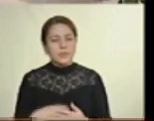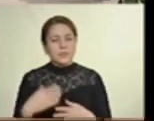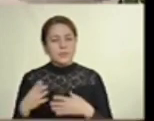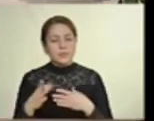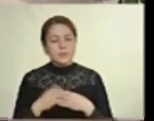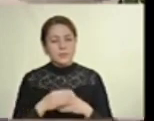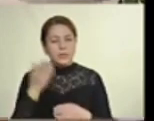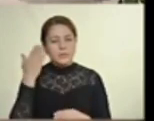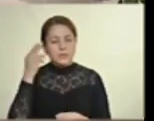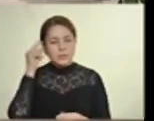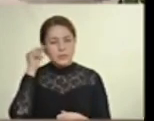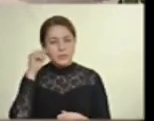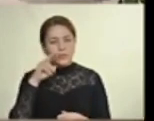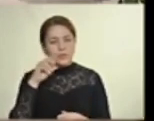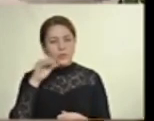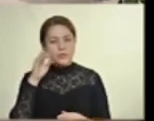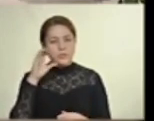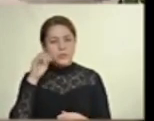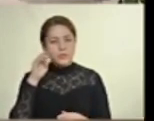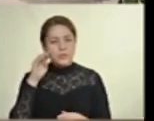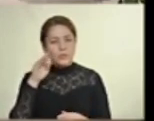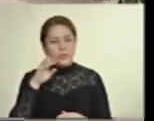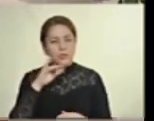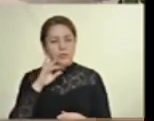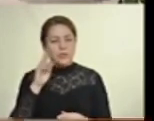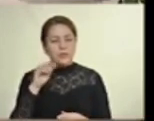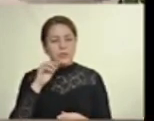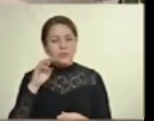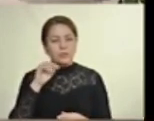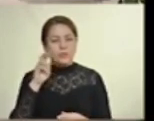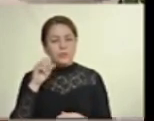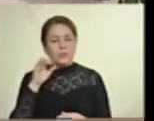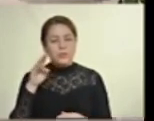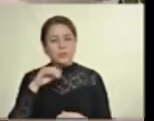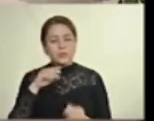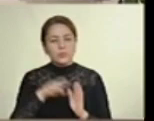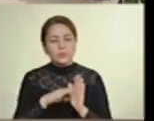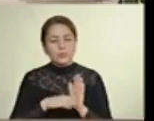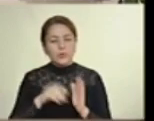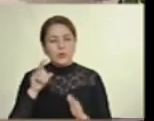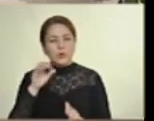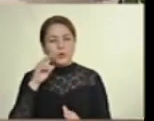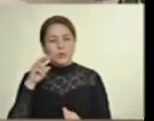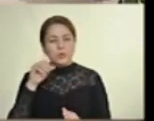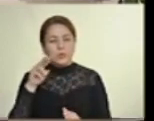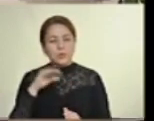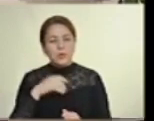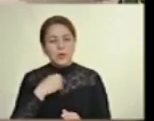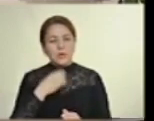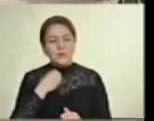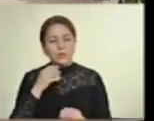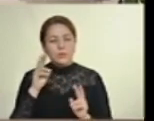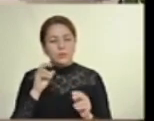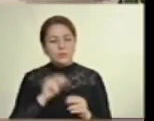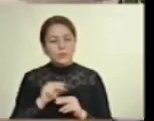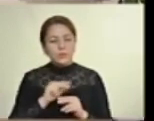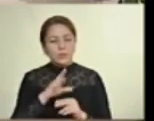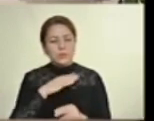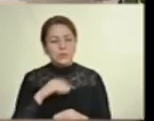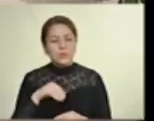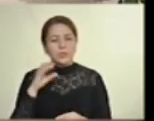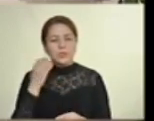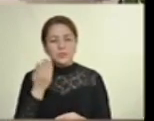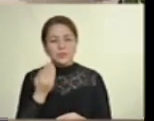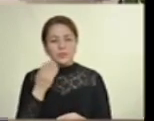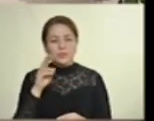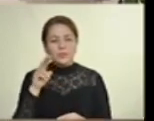sizlar bilan o'tgan darsimizda lansetnik tuban tuzilgan xordali hayvon mavzusini o'tgan edik. Siz lansetnik